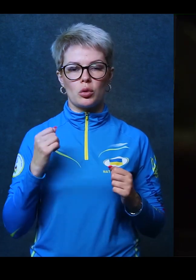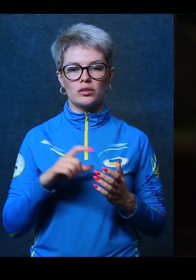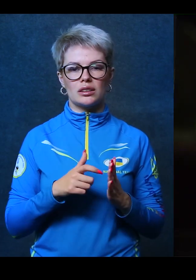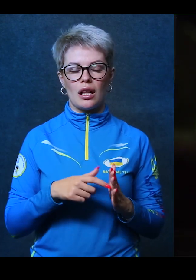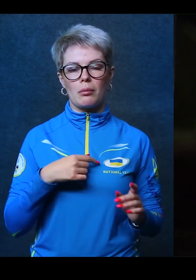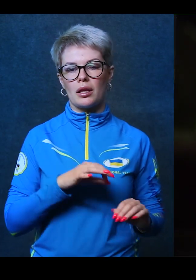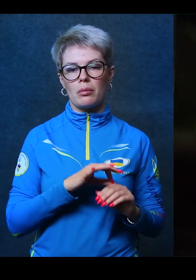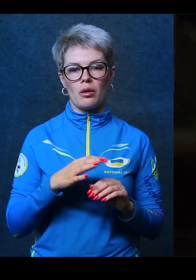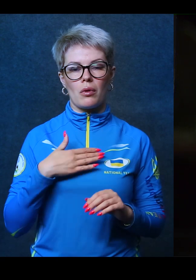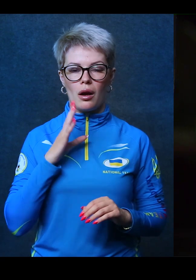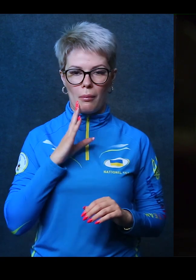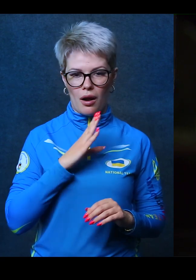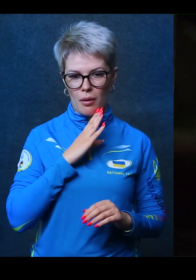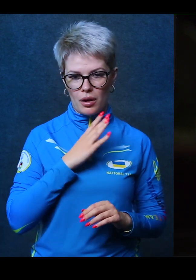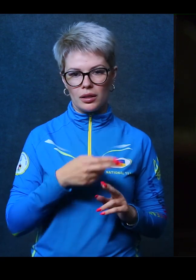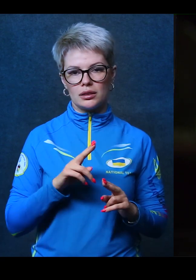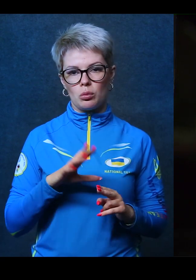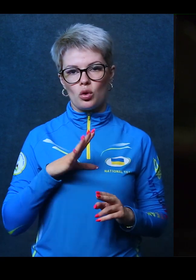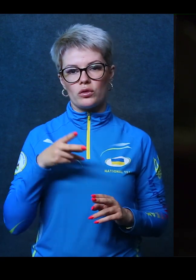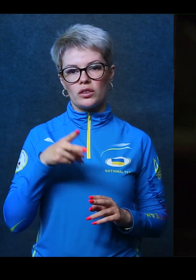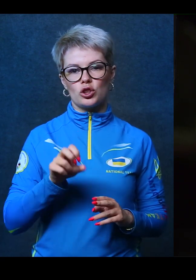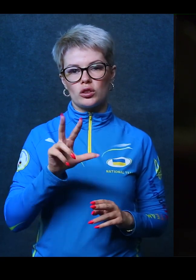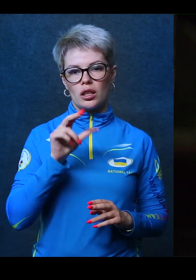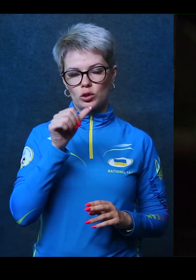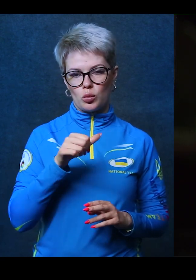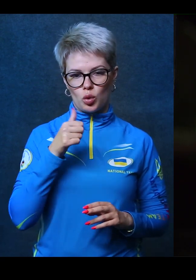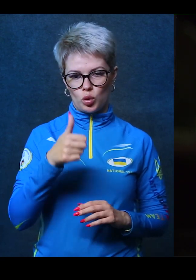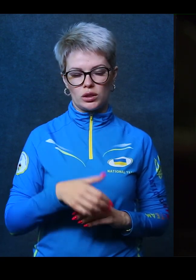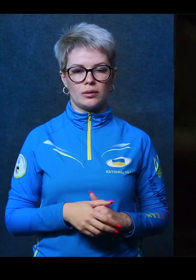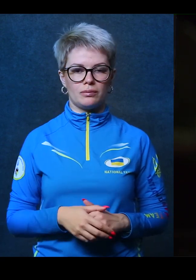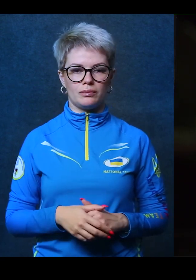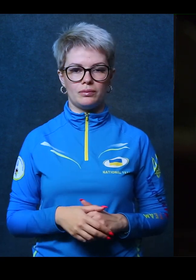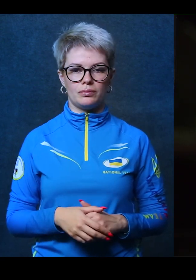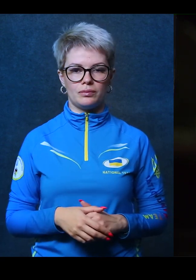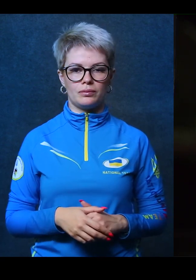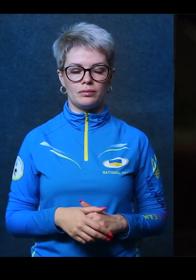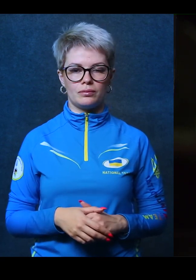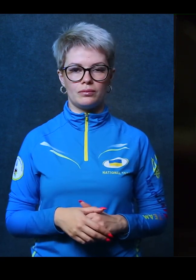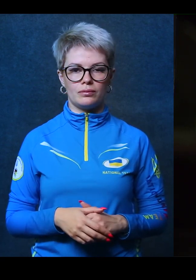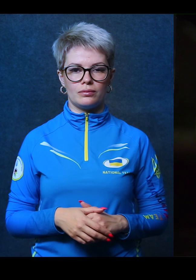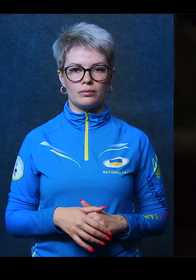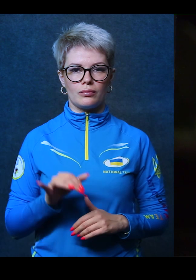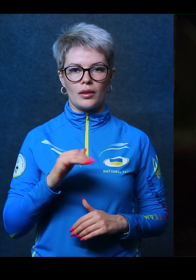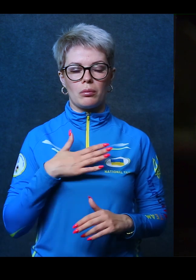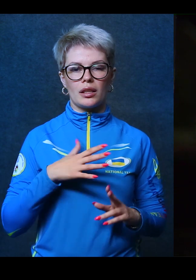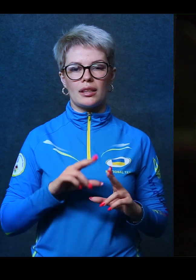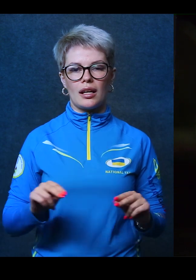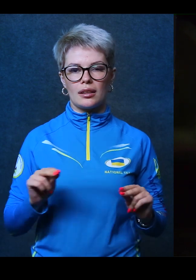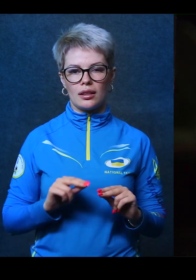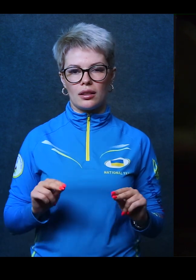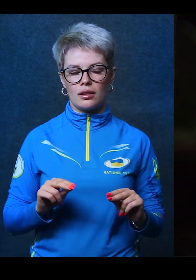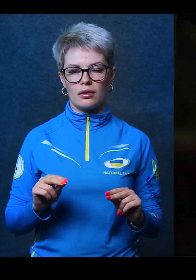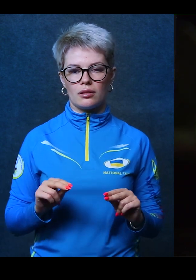спортивну залу мене привела моя мама. Це було в 2013 році. І мій тренер